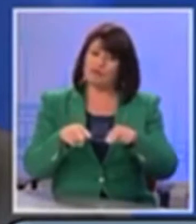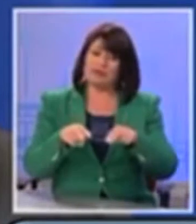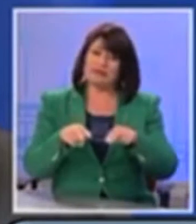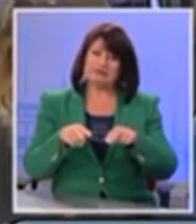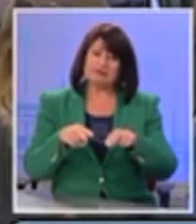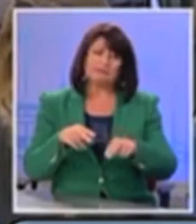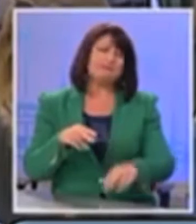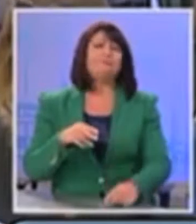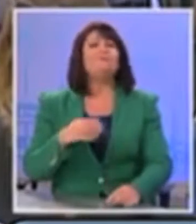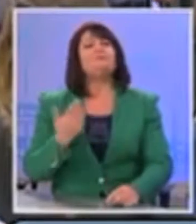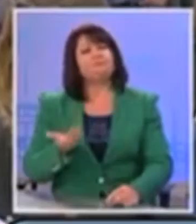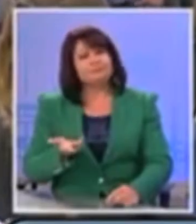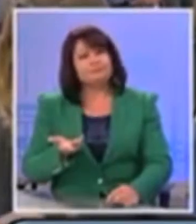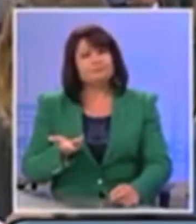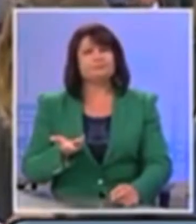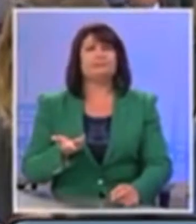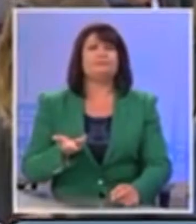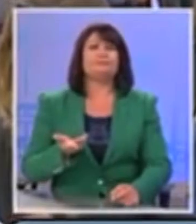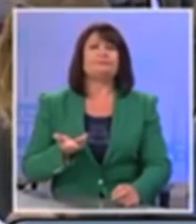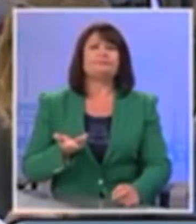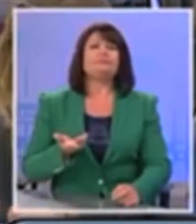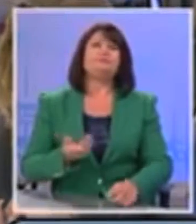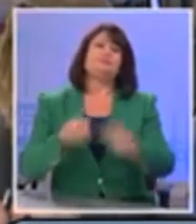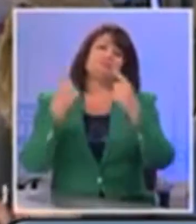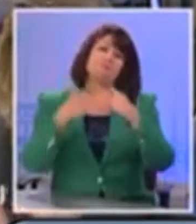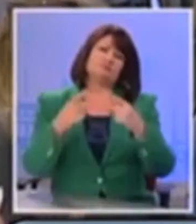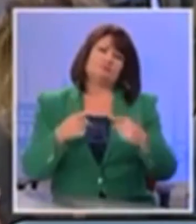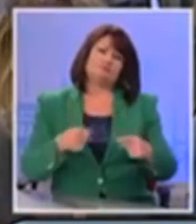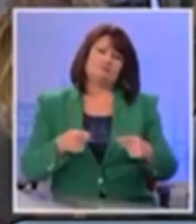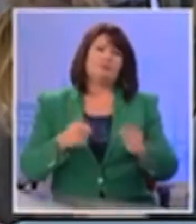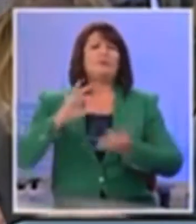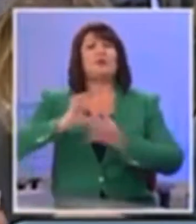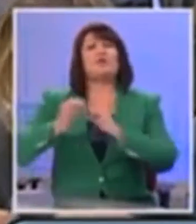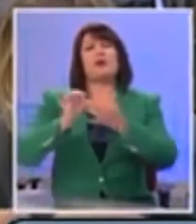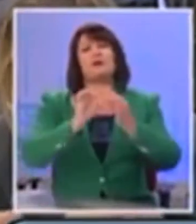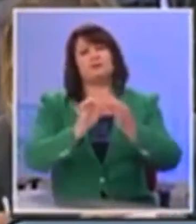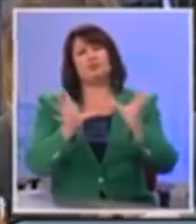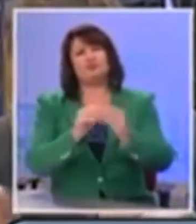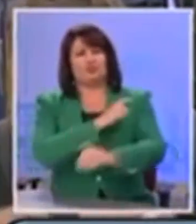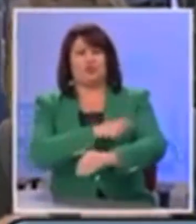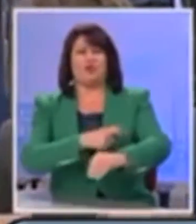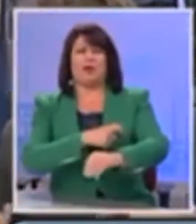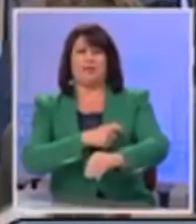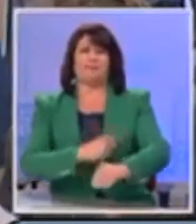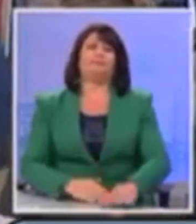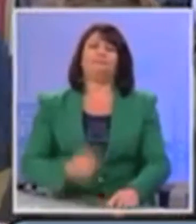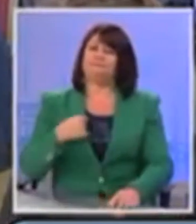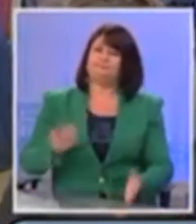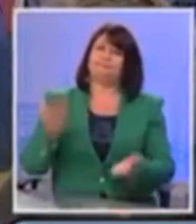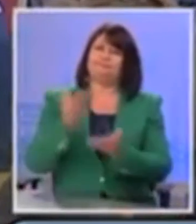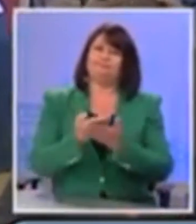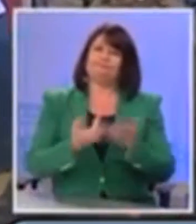différentes instances des Nations Unies. J'ai proposé d'ajouter un 11e principe